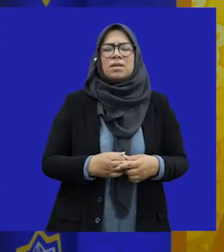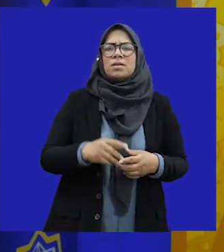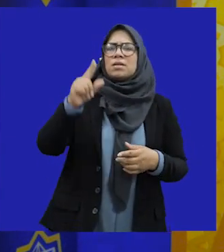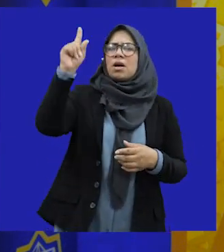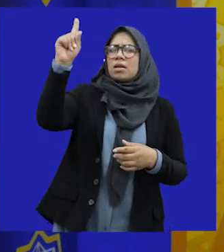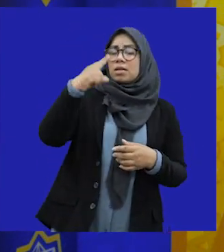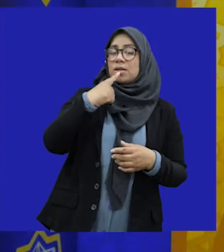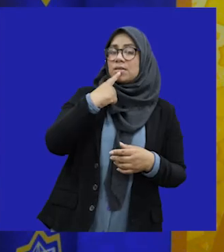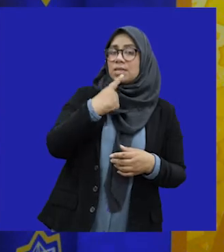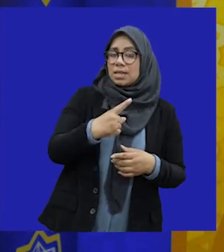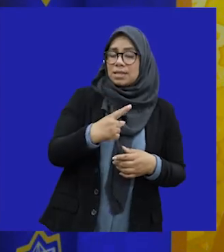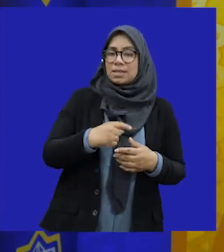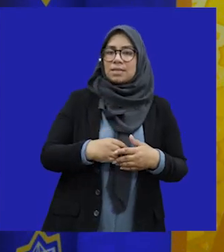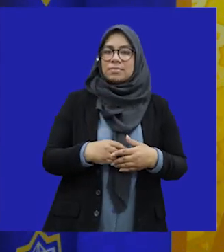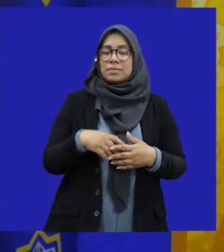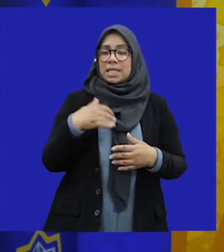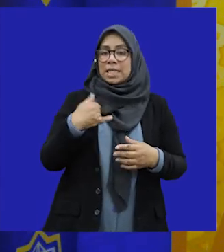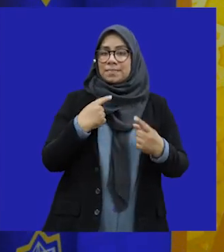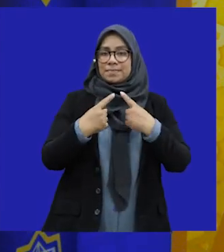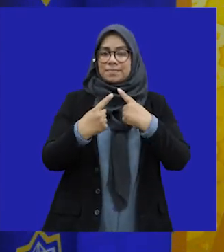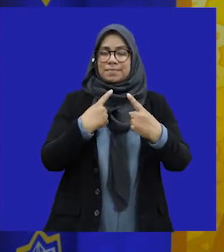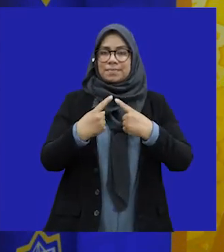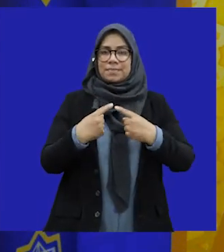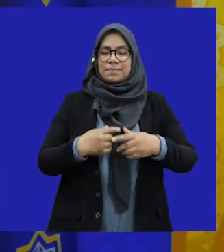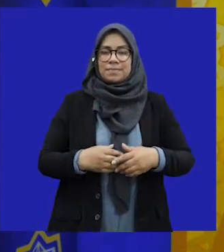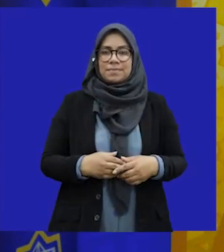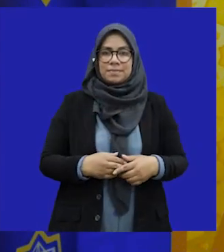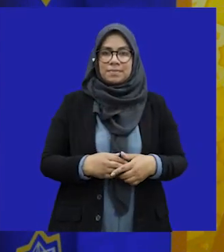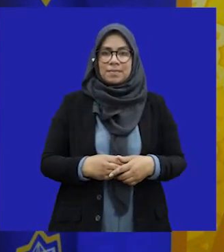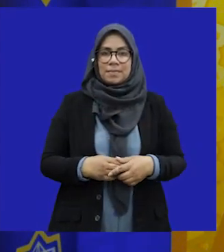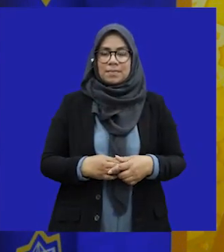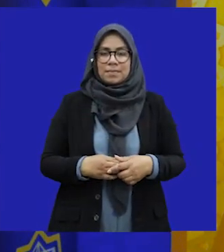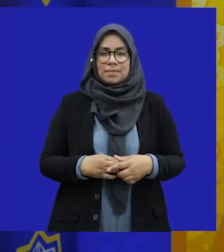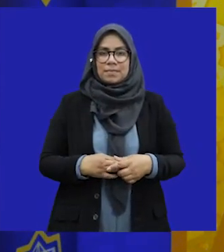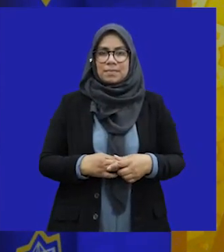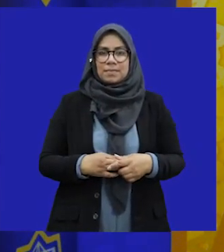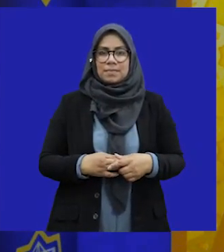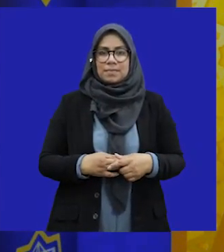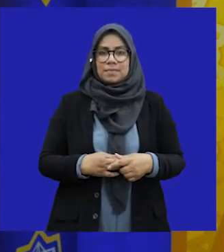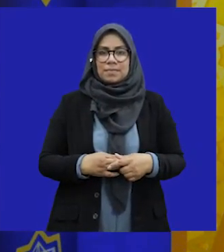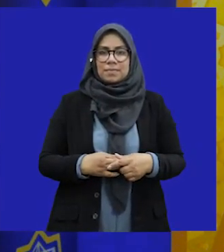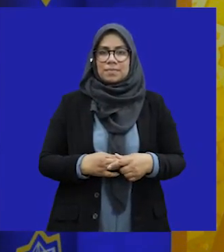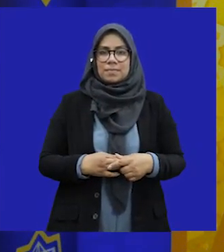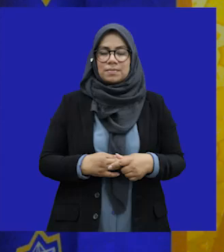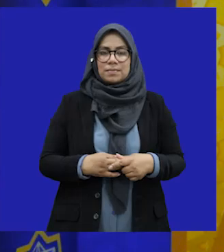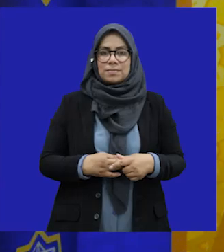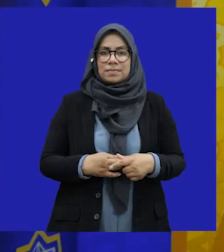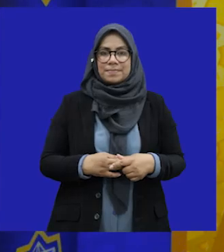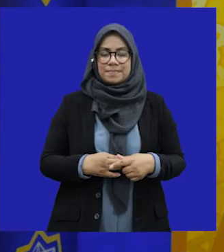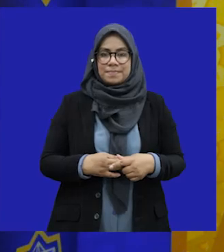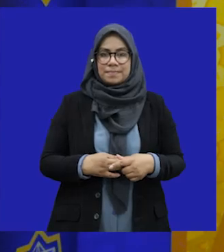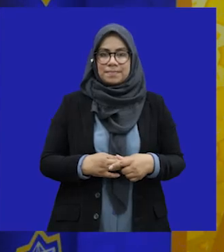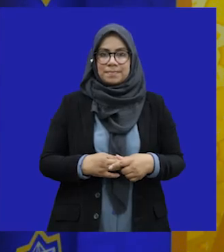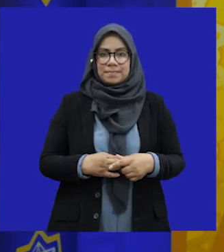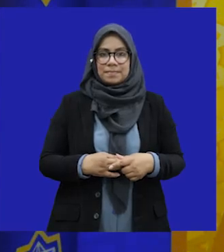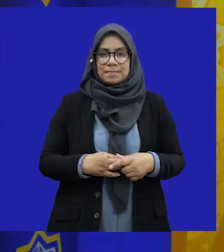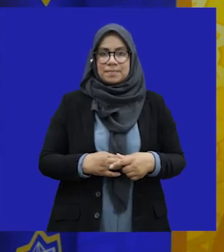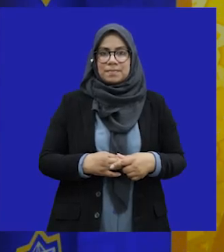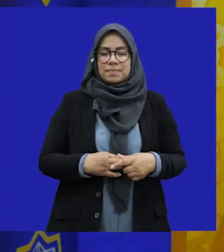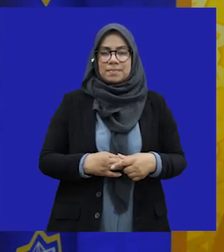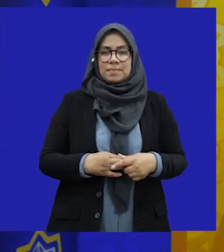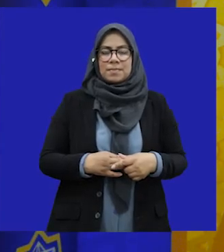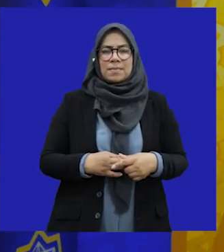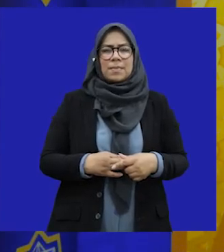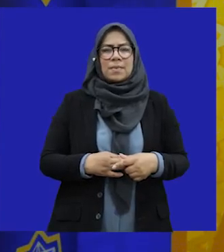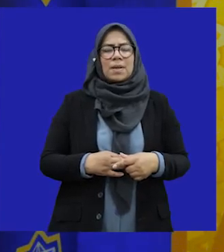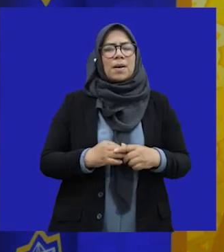So Allah Azza wa Jal says, وَمَا تَقَرَّبَ إِلَيَّ عَبْدِي بِشَيْءٍ أَحَبَّ إِلَيَّ مِمَّا افْتَرَضْتُ عَلَيْهِ, meaning, and